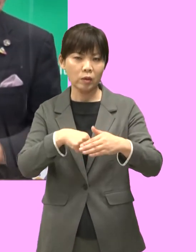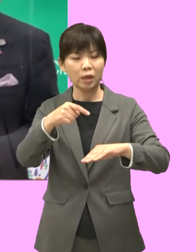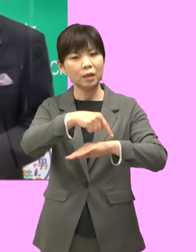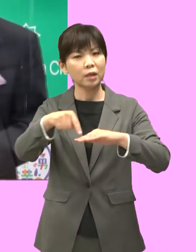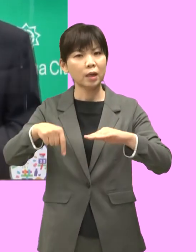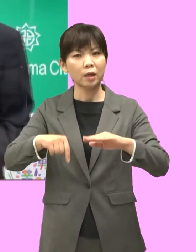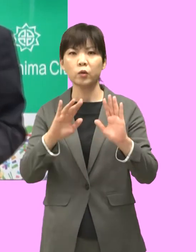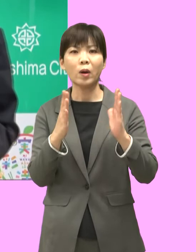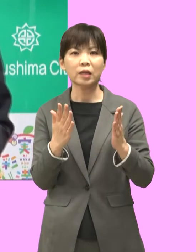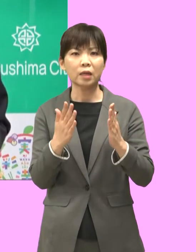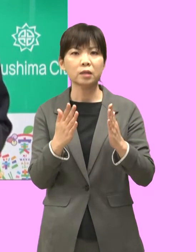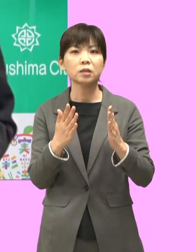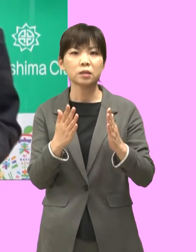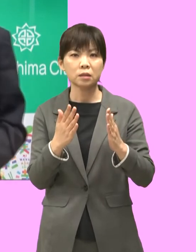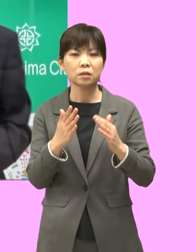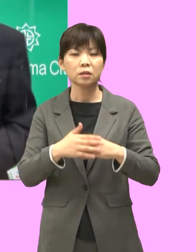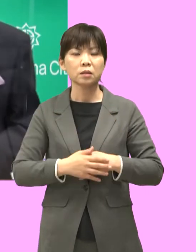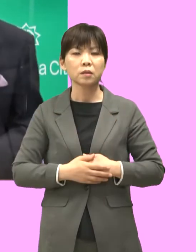い。